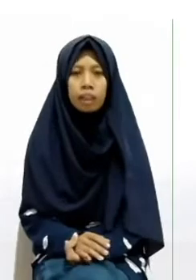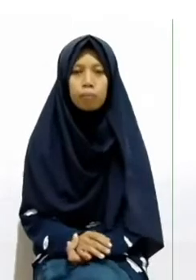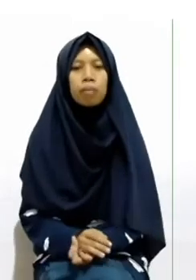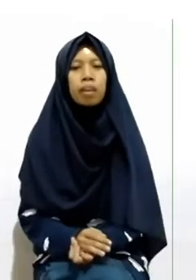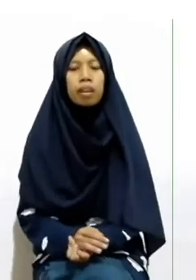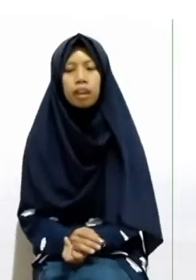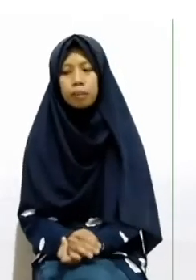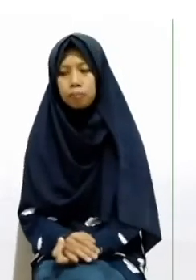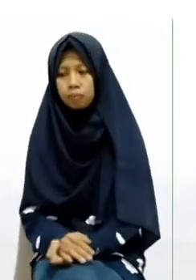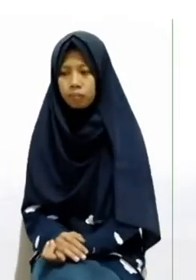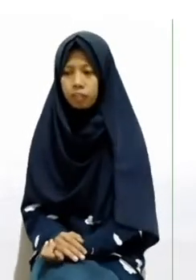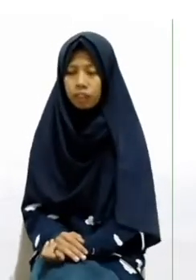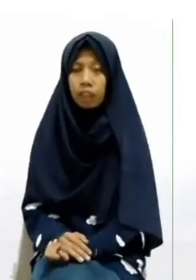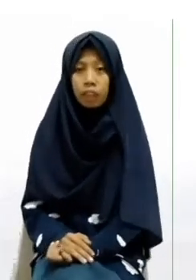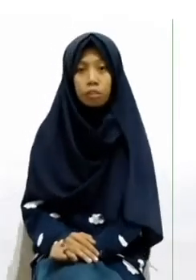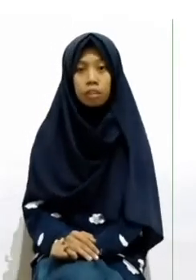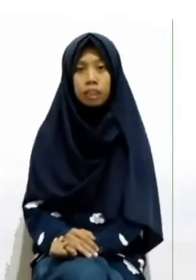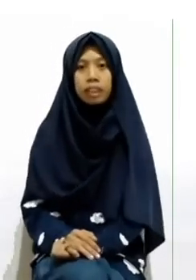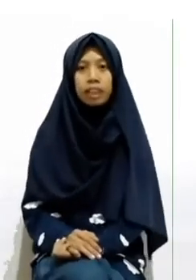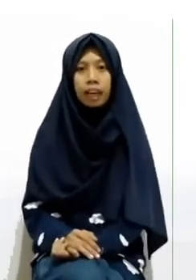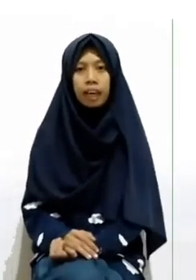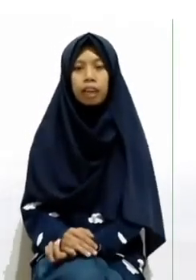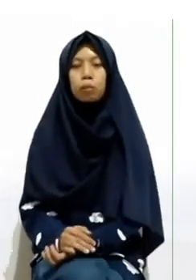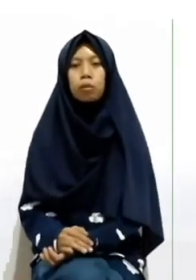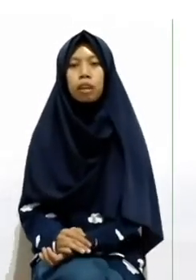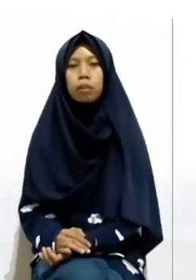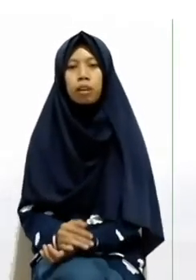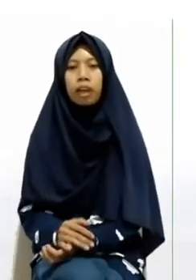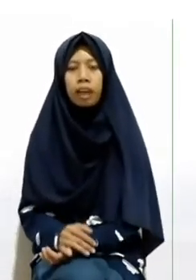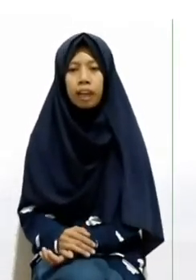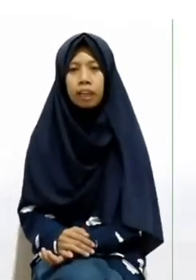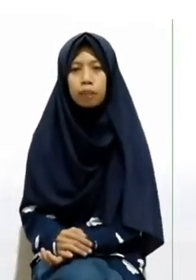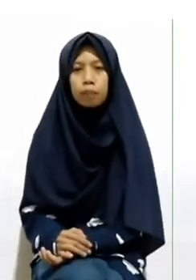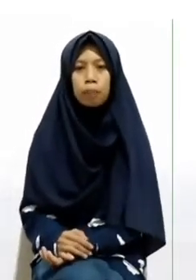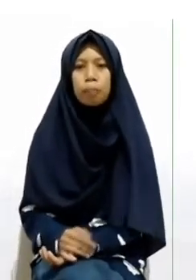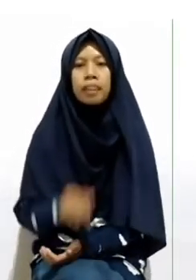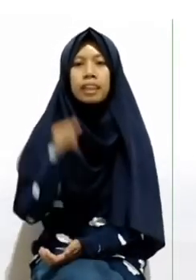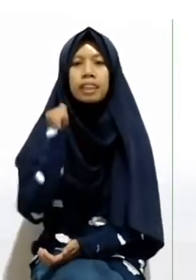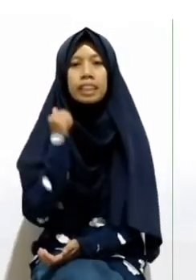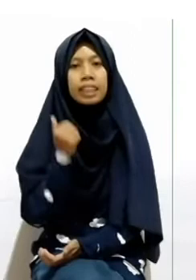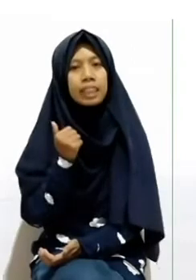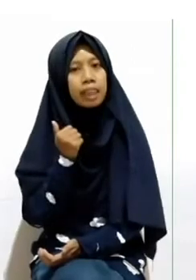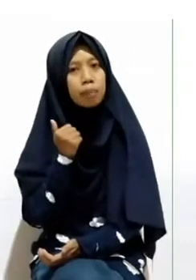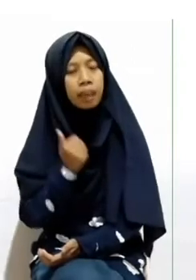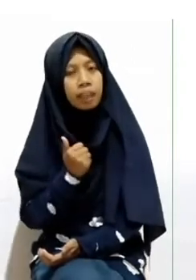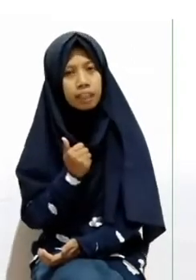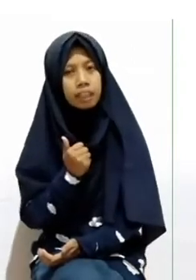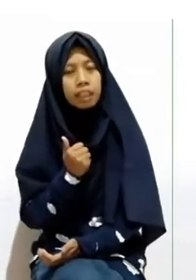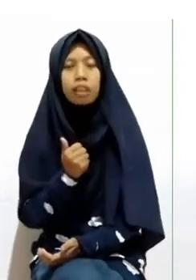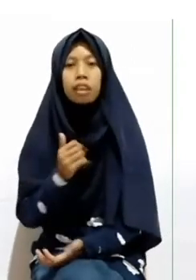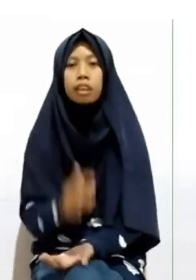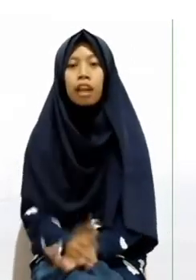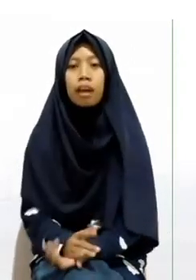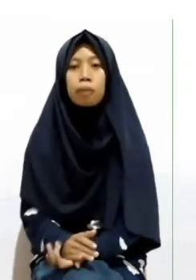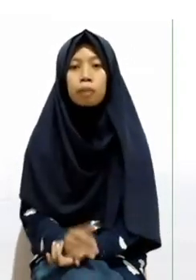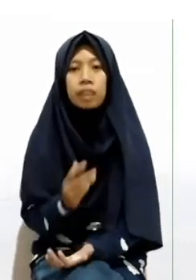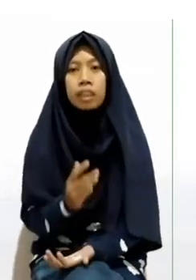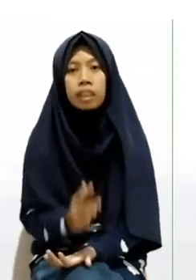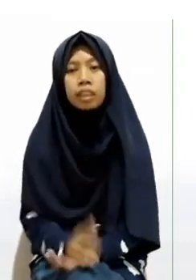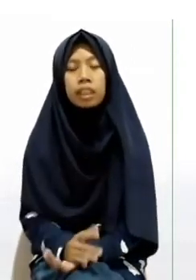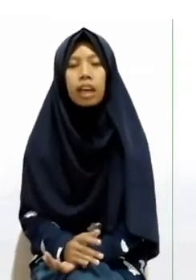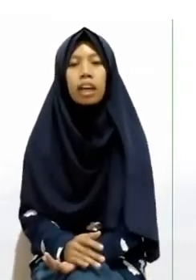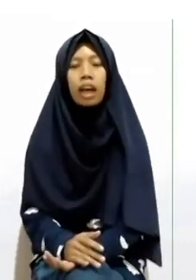Bismillahirrohmanirrohim Nah langsung saja ya Bunda yg mulai setiap hari kita